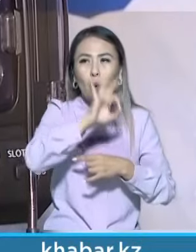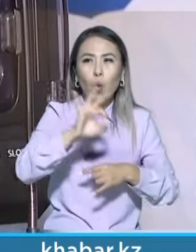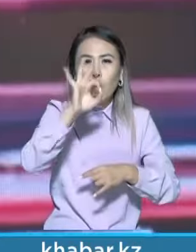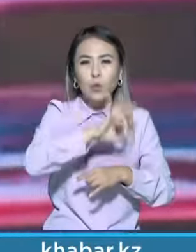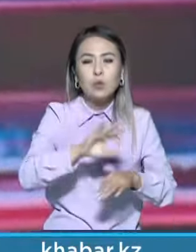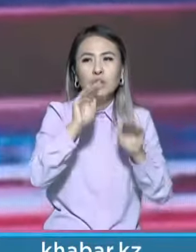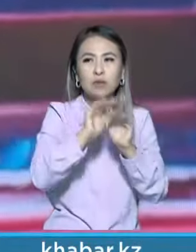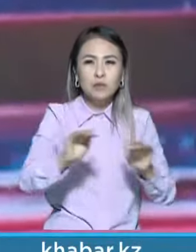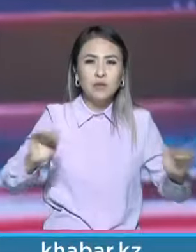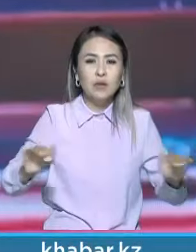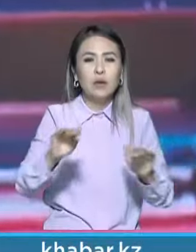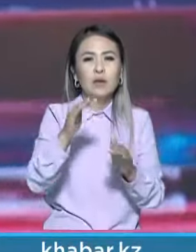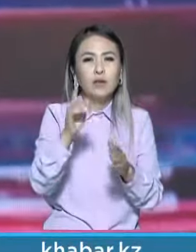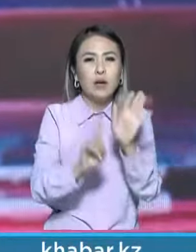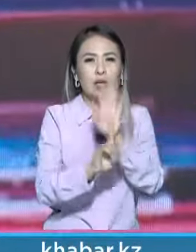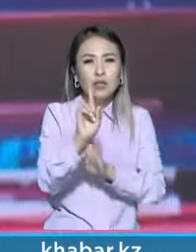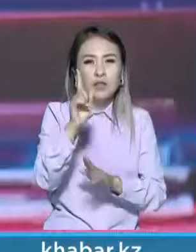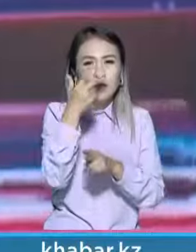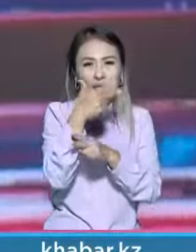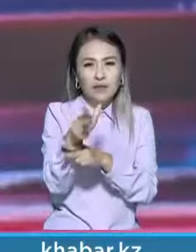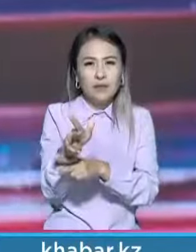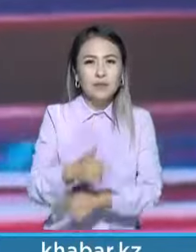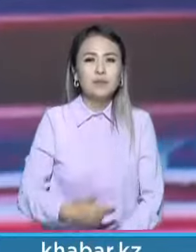оқушыларға арналған контент әзірлеп жүр.